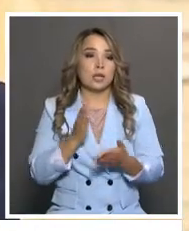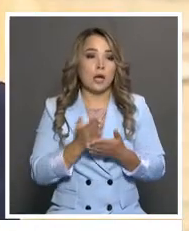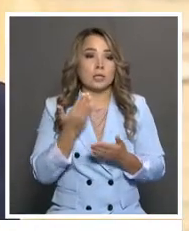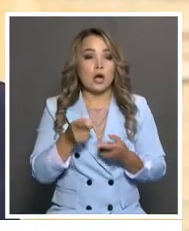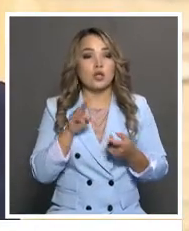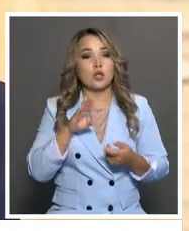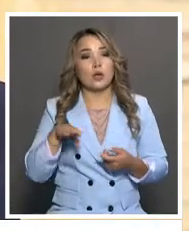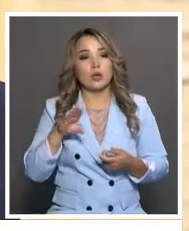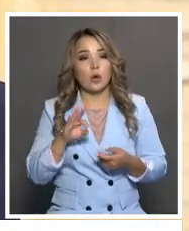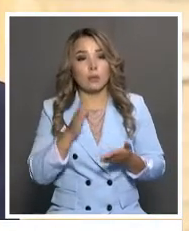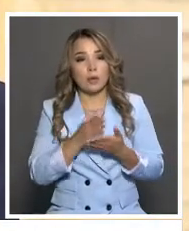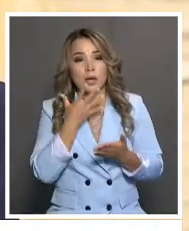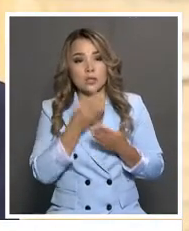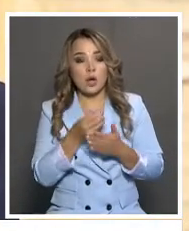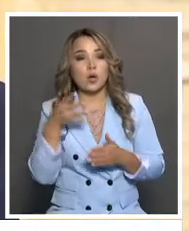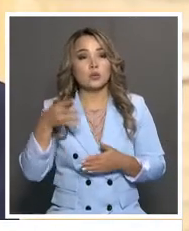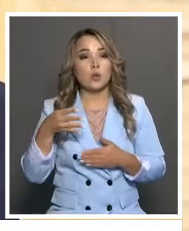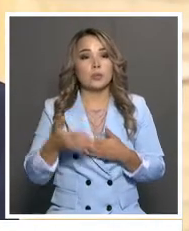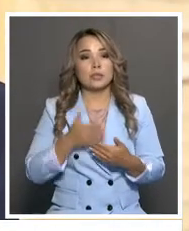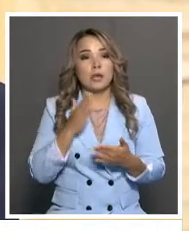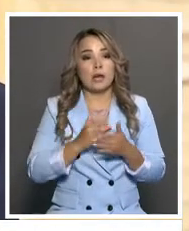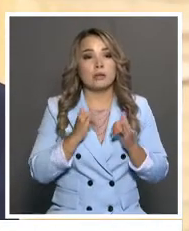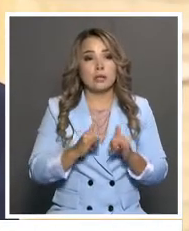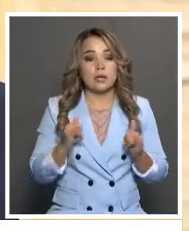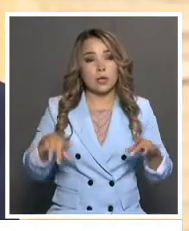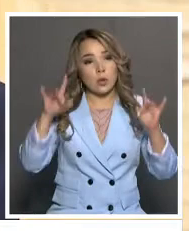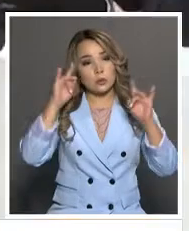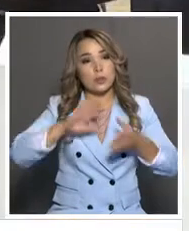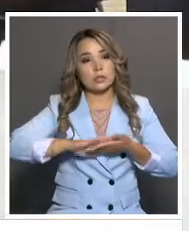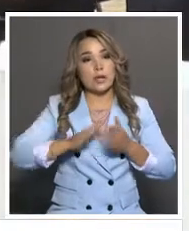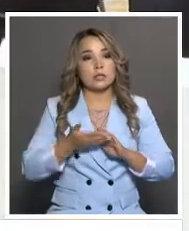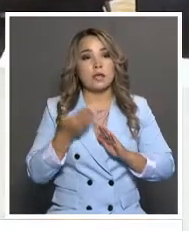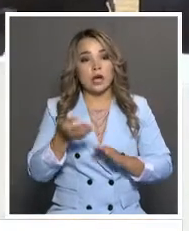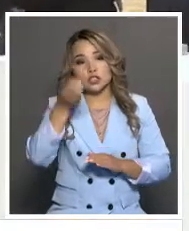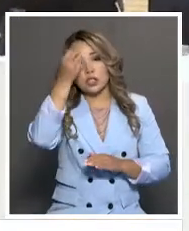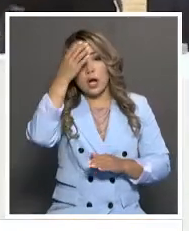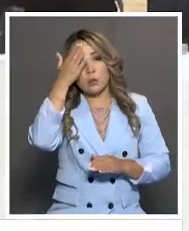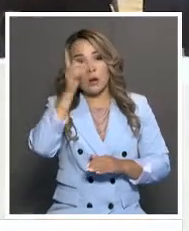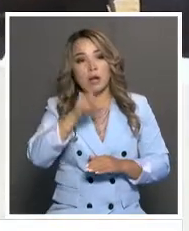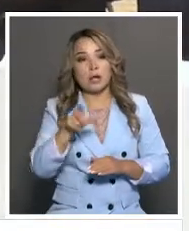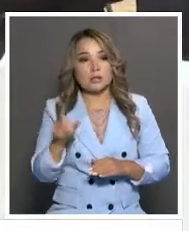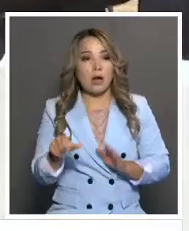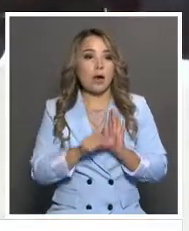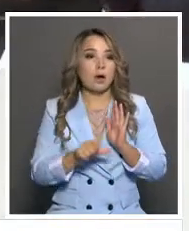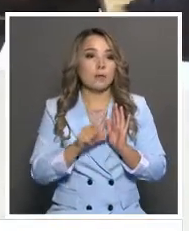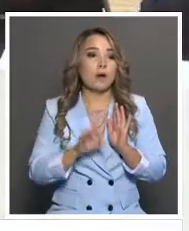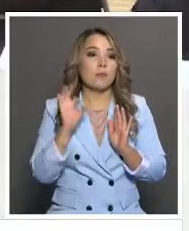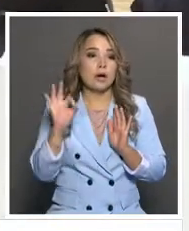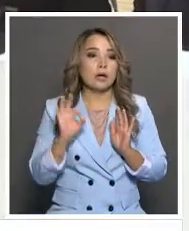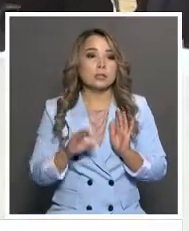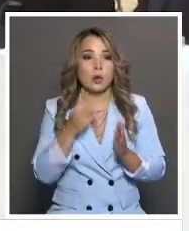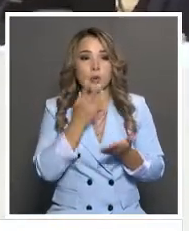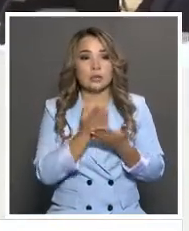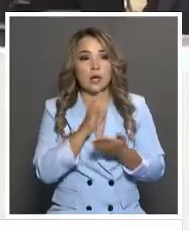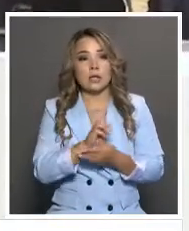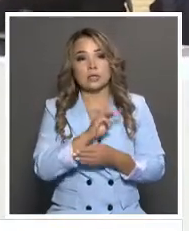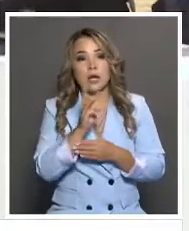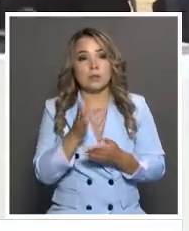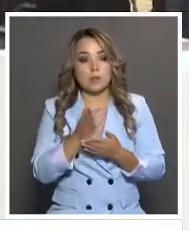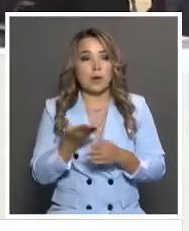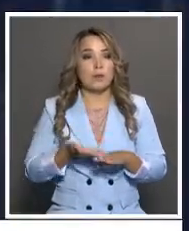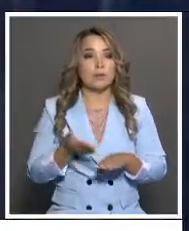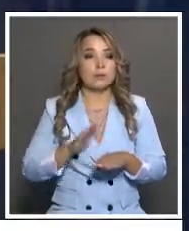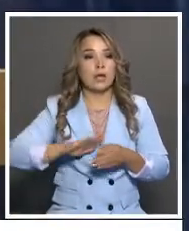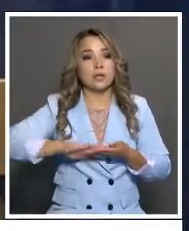вирус жұқтырғандардың саны 4 мыңнан асқан, төтенше жағдай режимі Жапон халқының 60%-ын қамтып отыр. Эпидемиялық ахуал қиындай